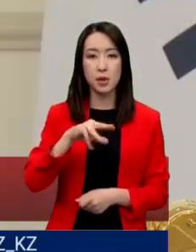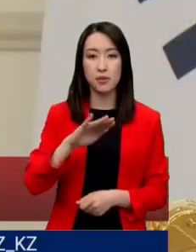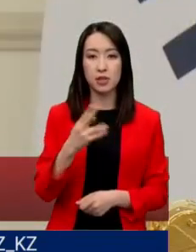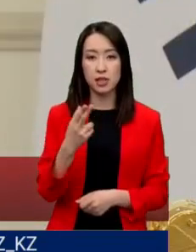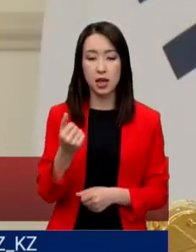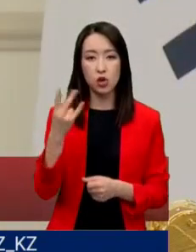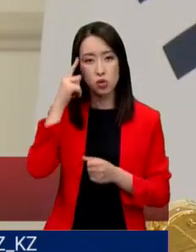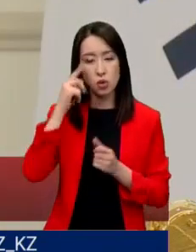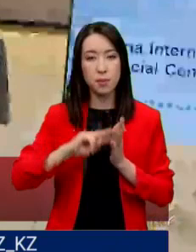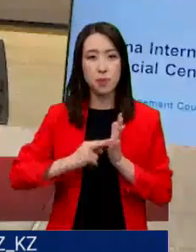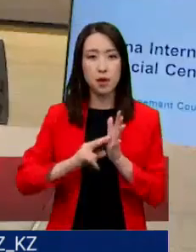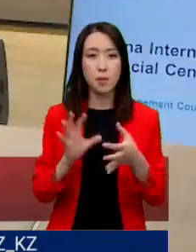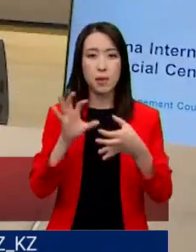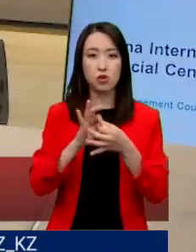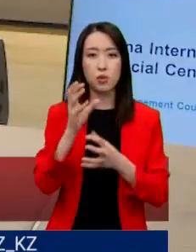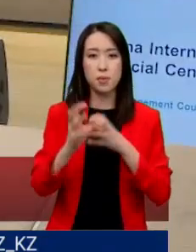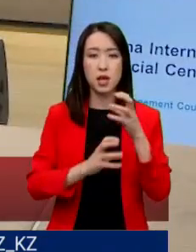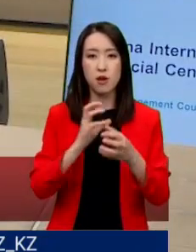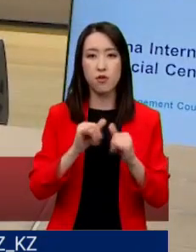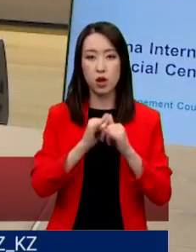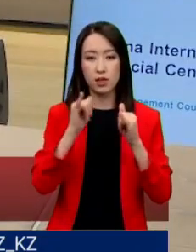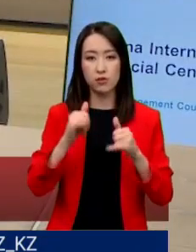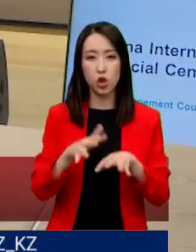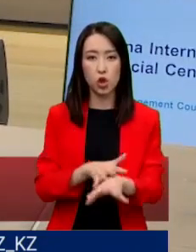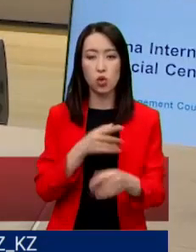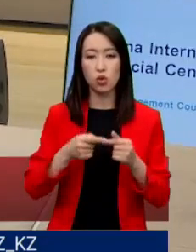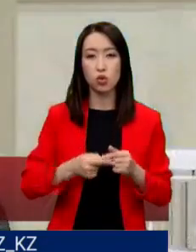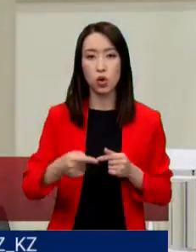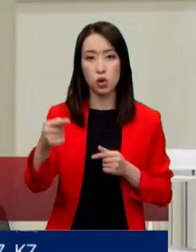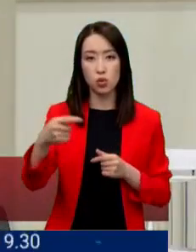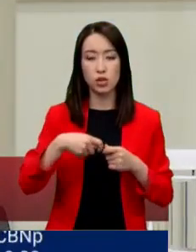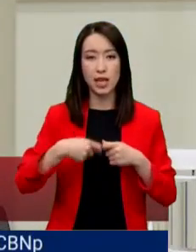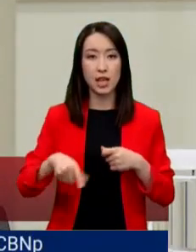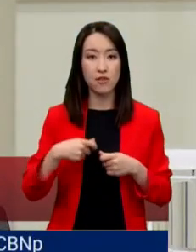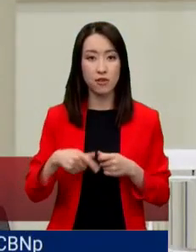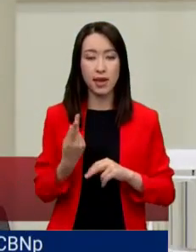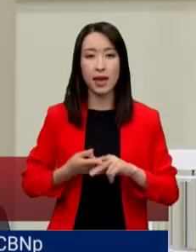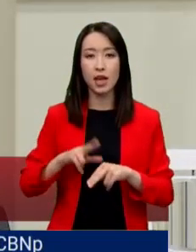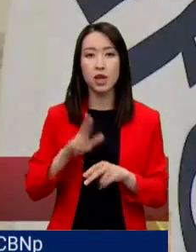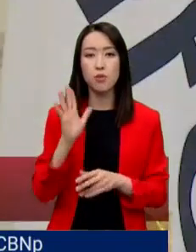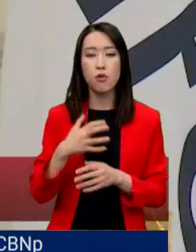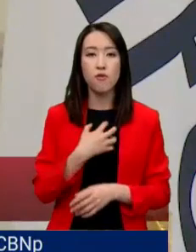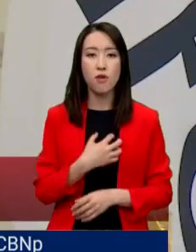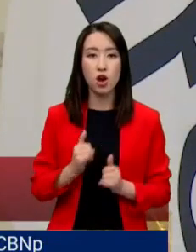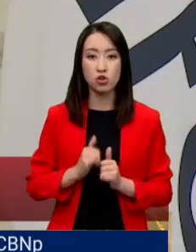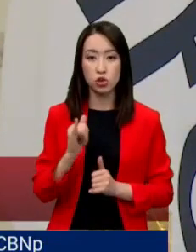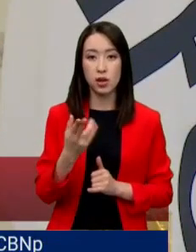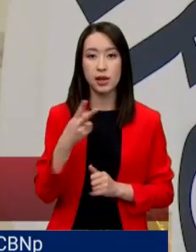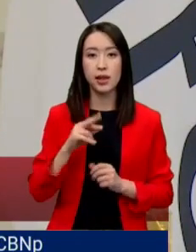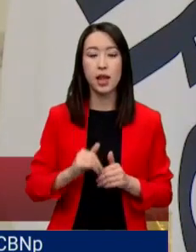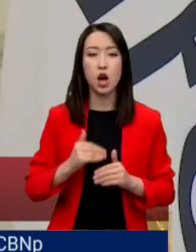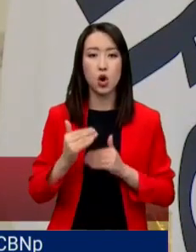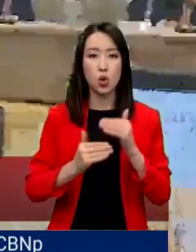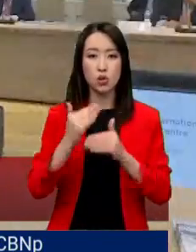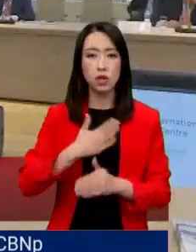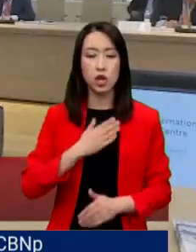проработать вопрос подключения к мировой инфраструктуре с долгосрочными институциональными инвесторами. Это станет важным шагом для роста устойчивости